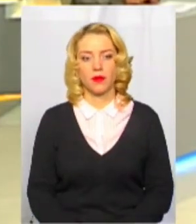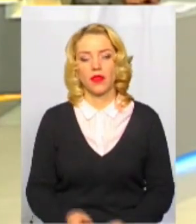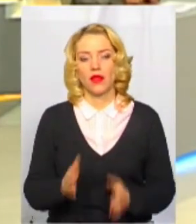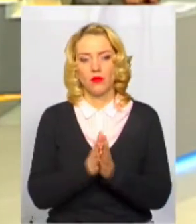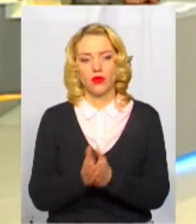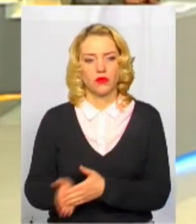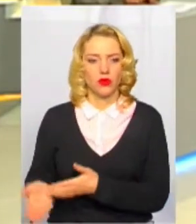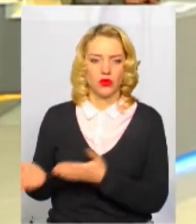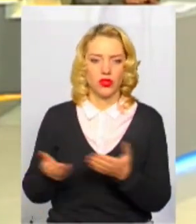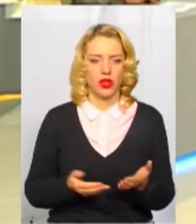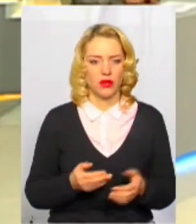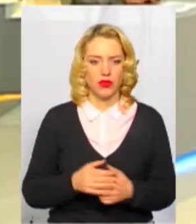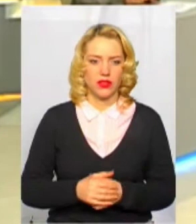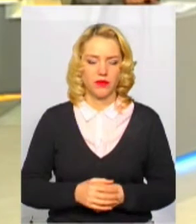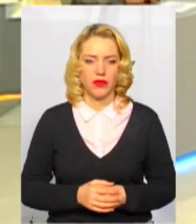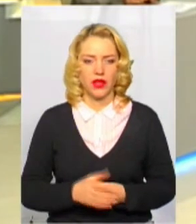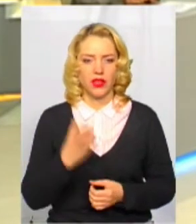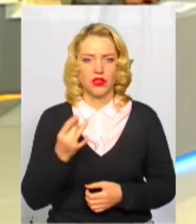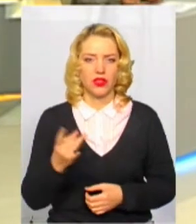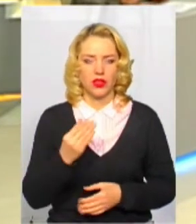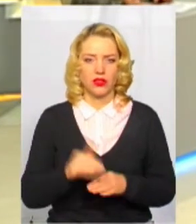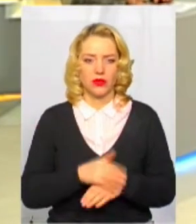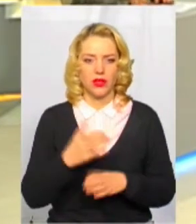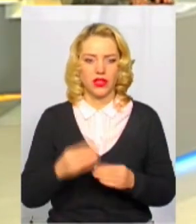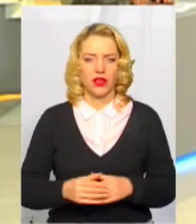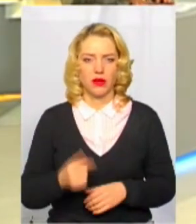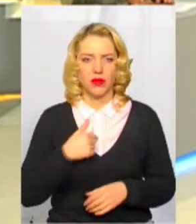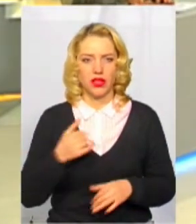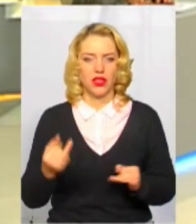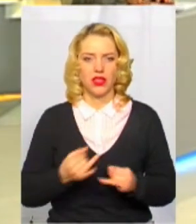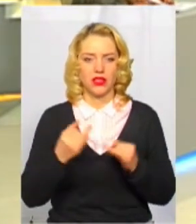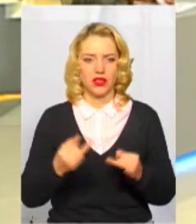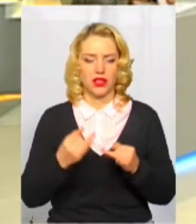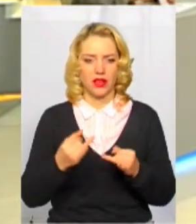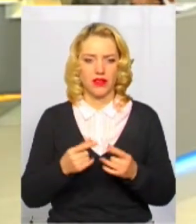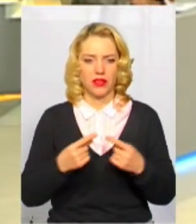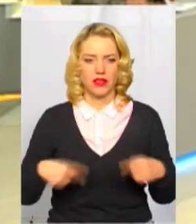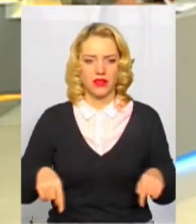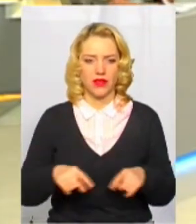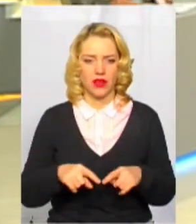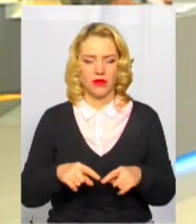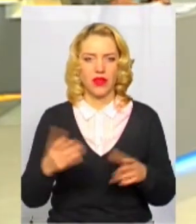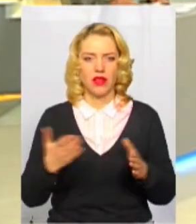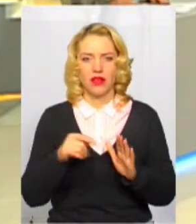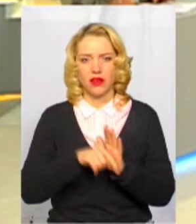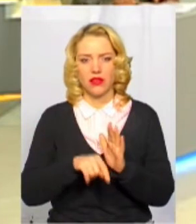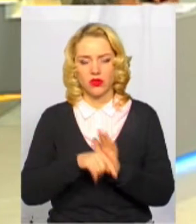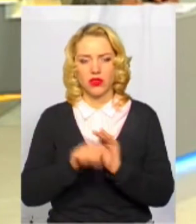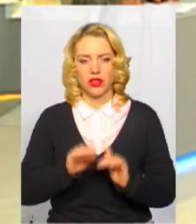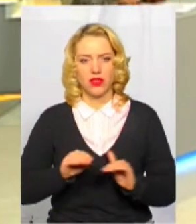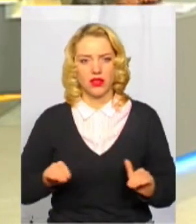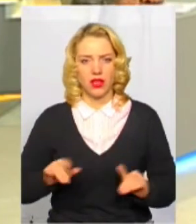долучайтеся. Ще раз доброго дня. Добре. Мене цікавить сфера, яка стосується